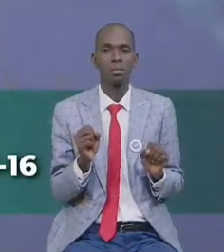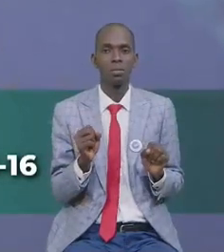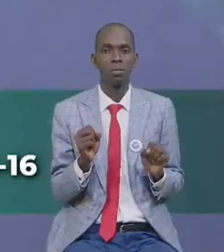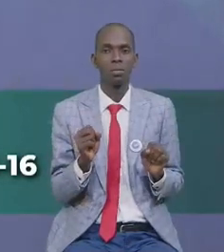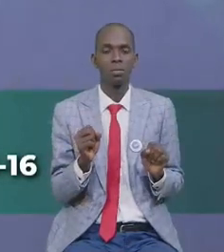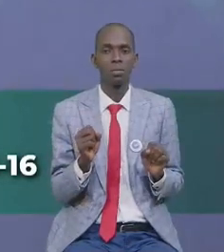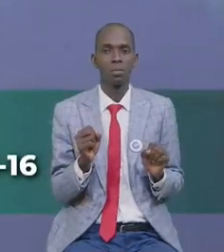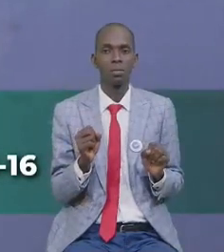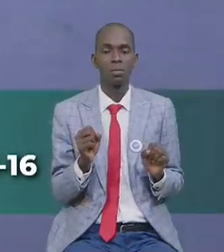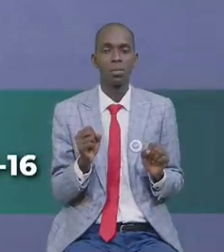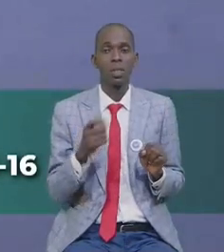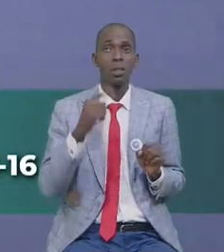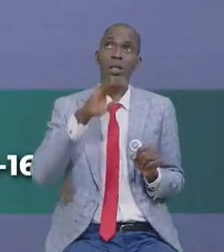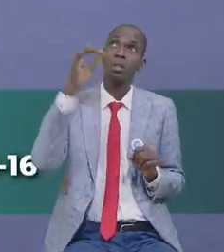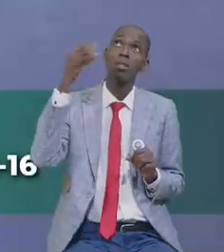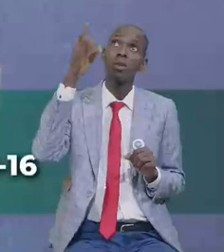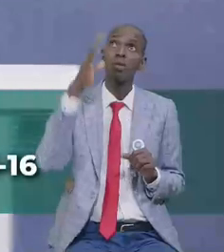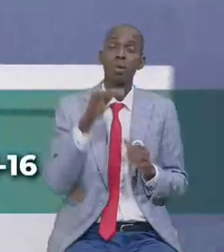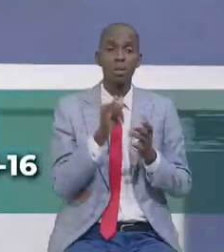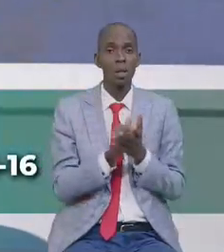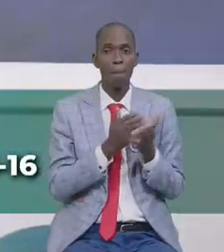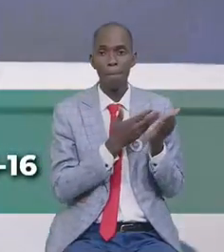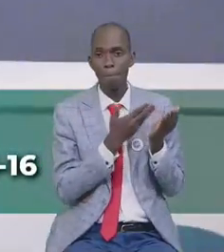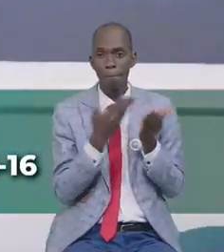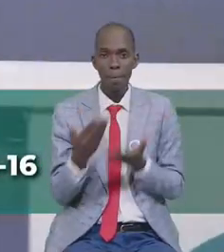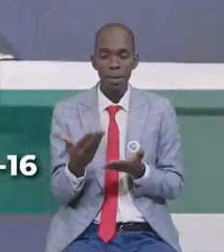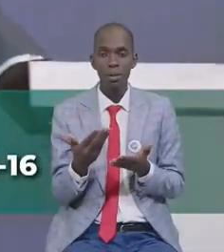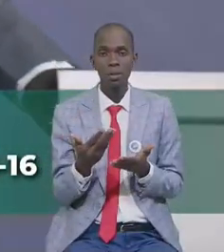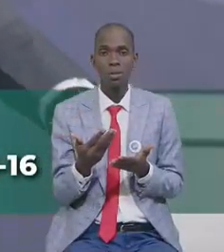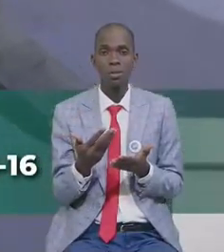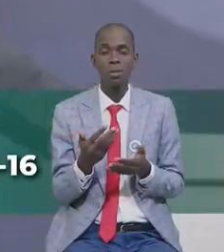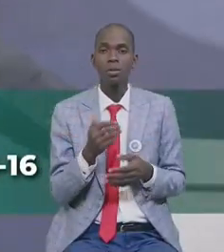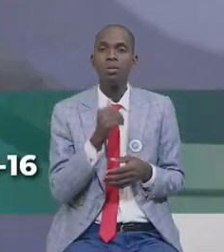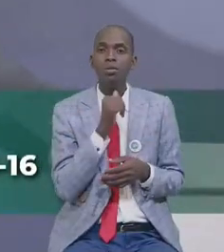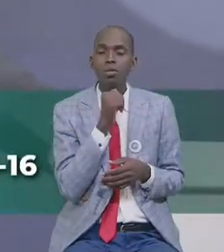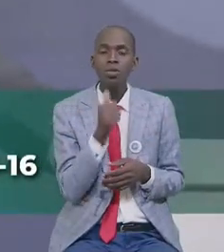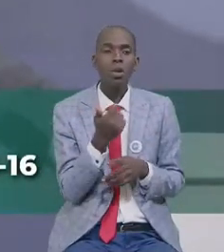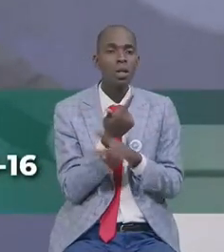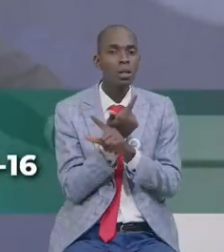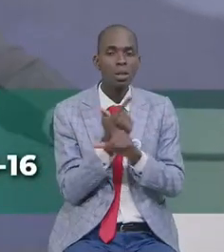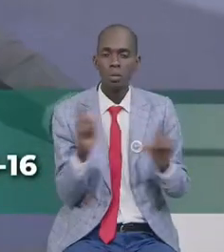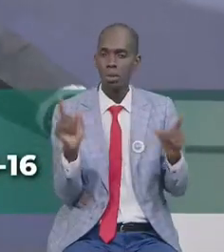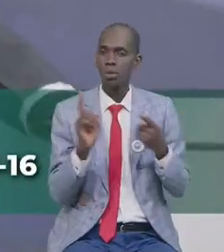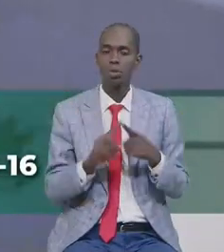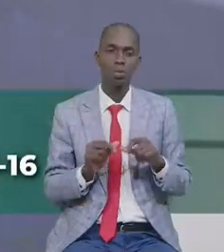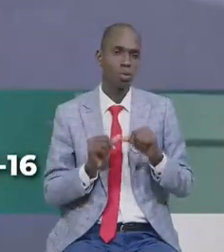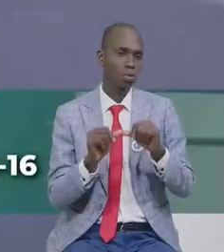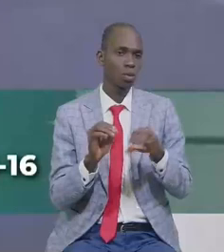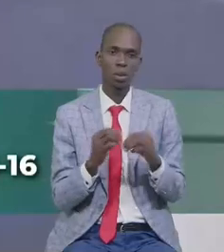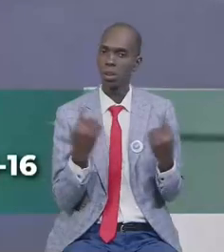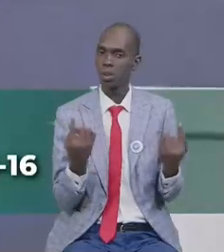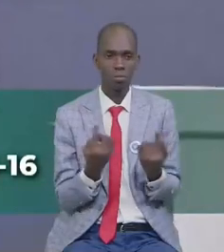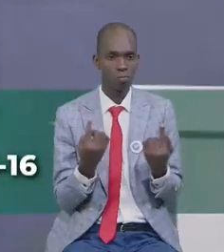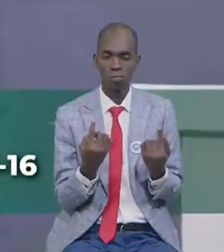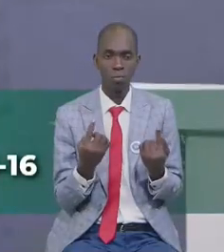la grâce de Dieu, source de salut, pas qui source de liberté pour